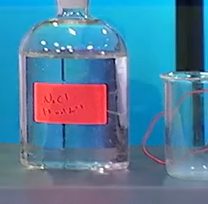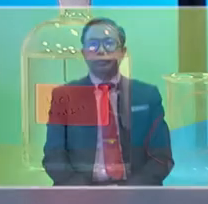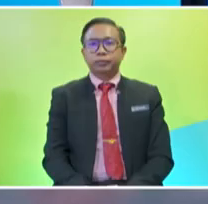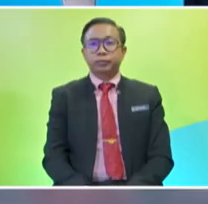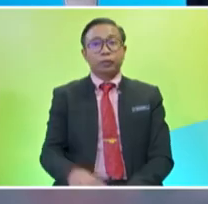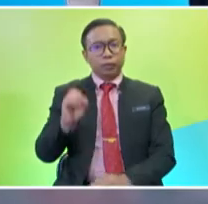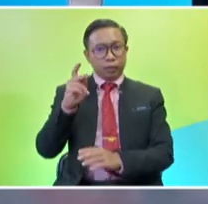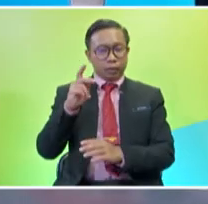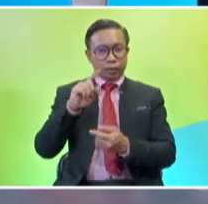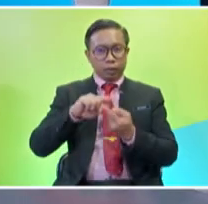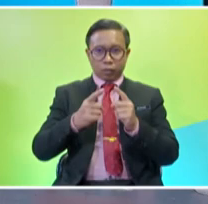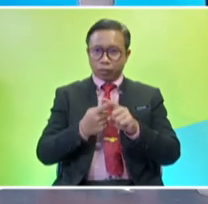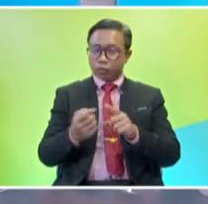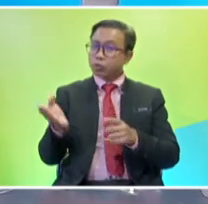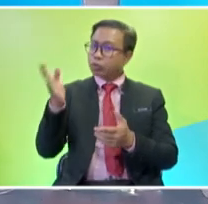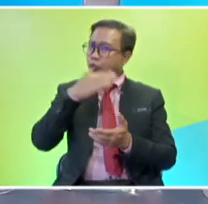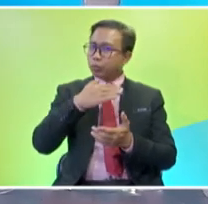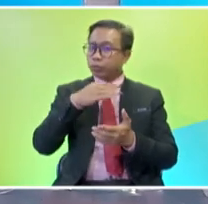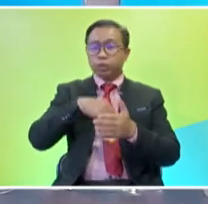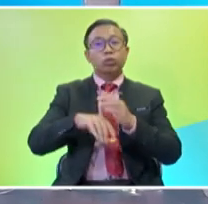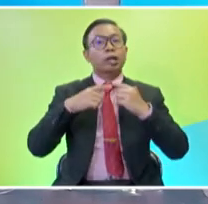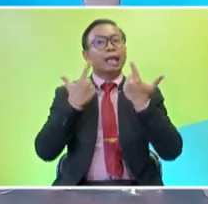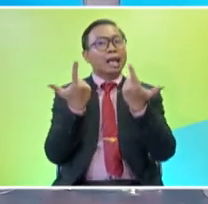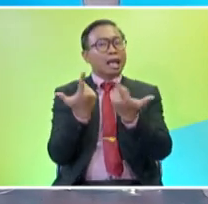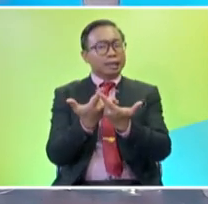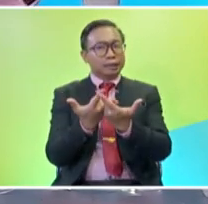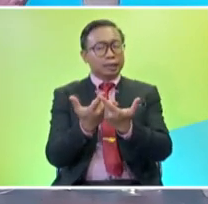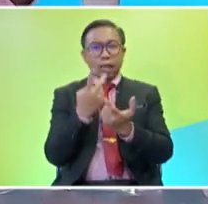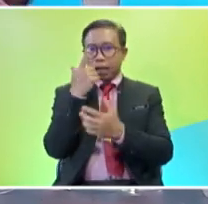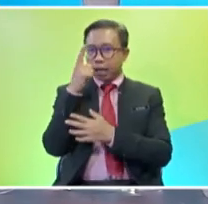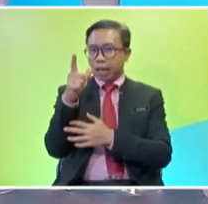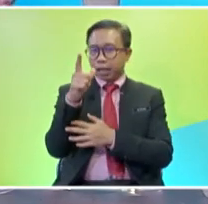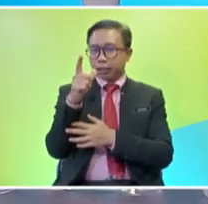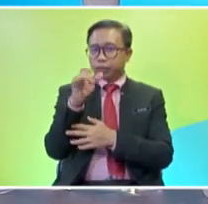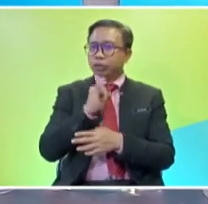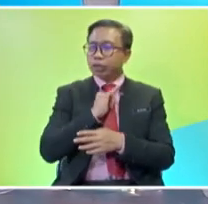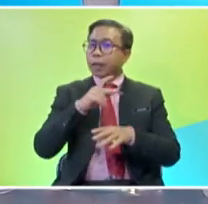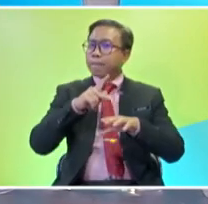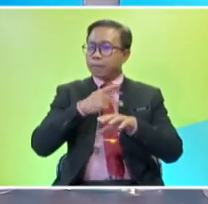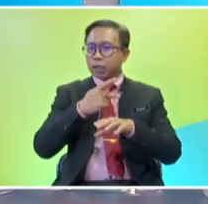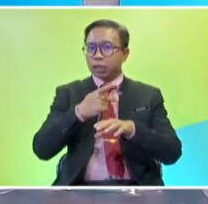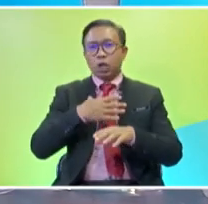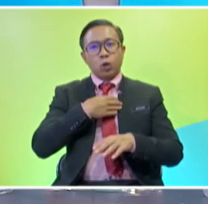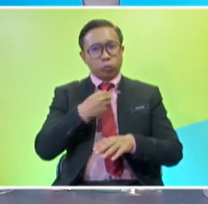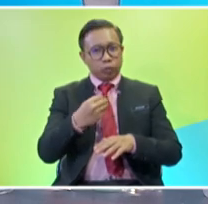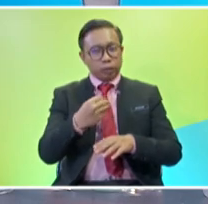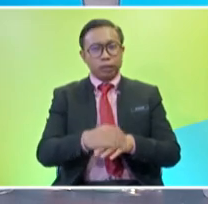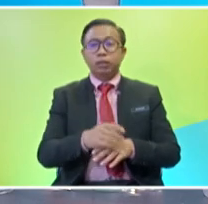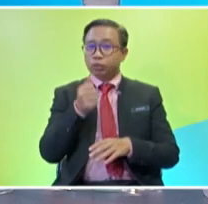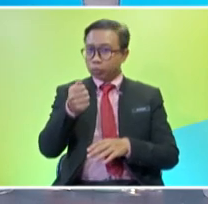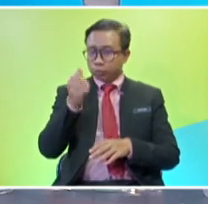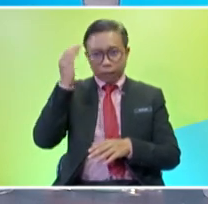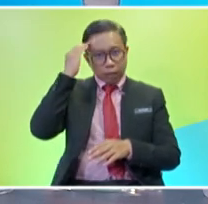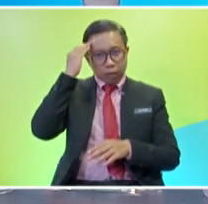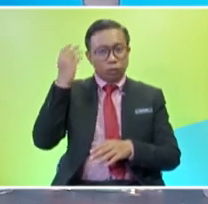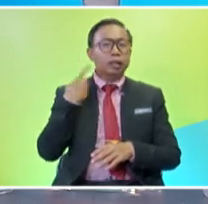Oke rekan-rekan semua jam masuk ke kelas dan seperti ada lihat Saya memakai serbuk putih jadi anda semua mesti